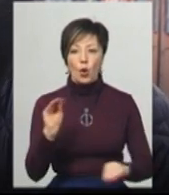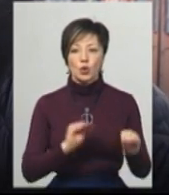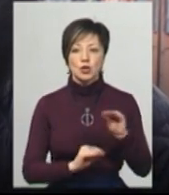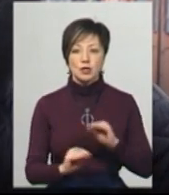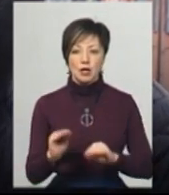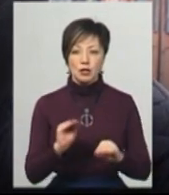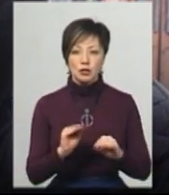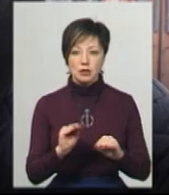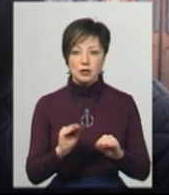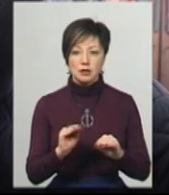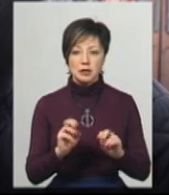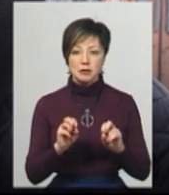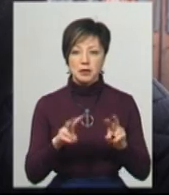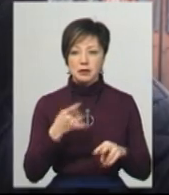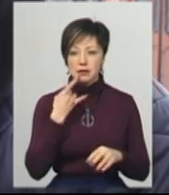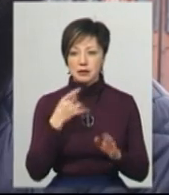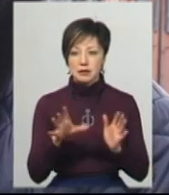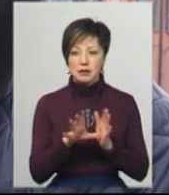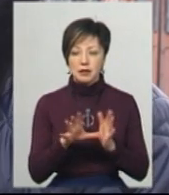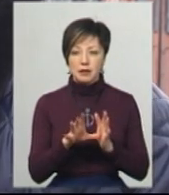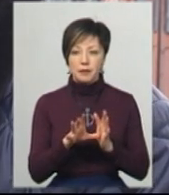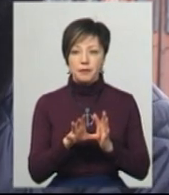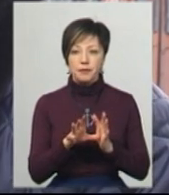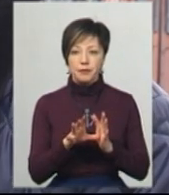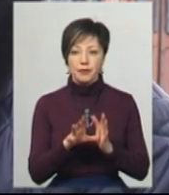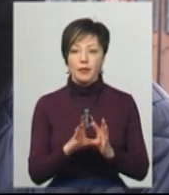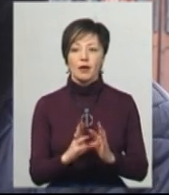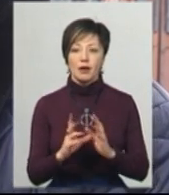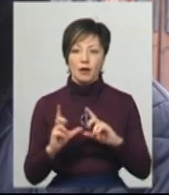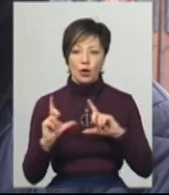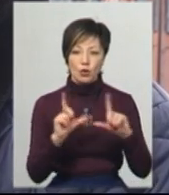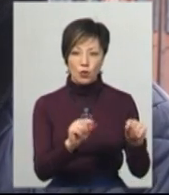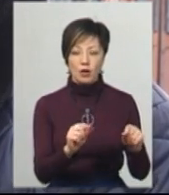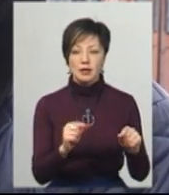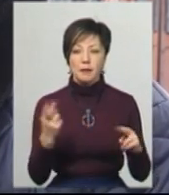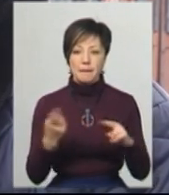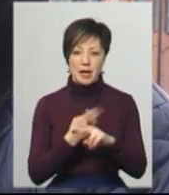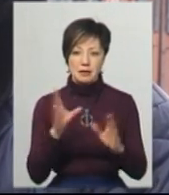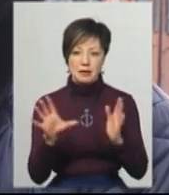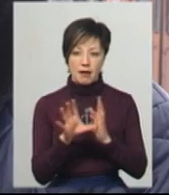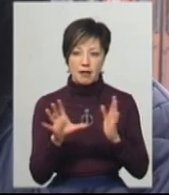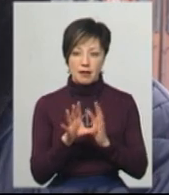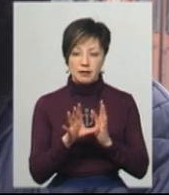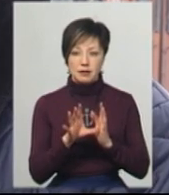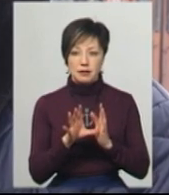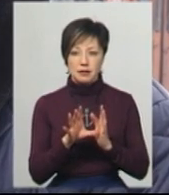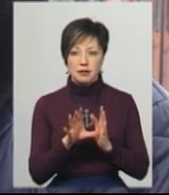оснащений літій-іоновою батареєю, за рахунок якої він рухається, скажімо так, автономно, при тому,